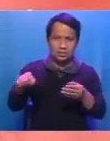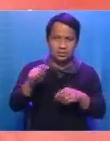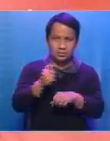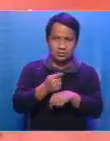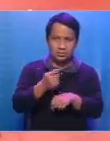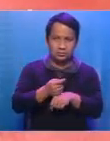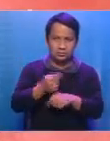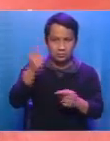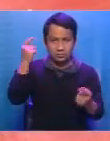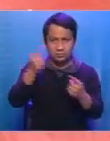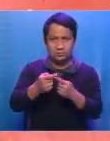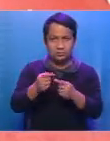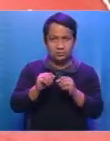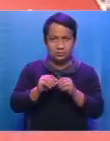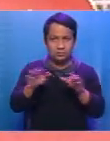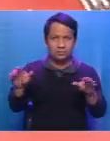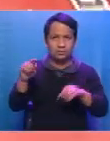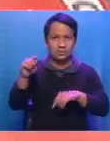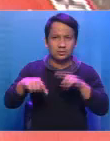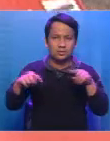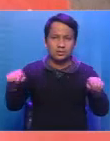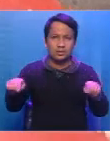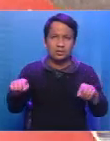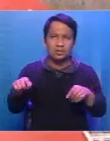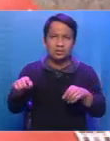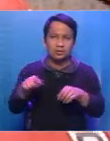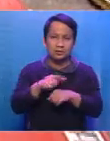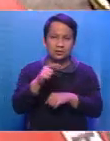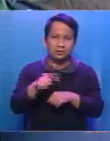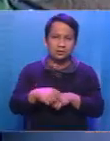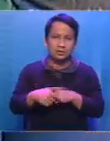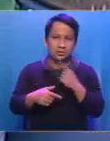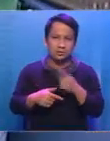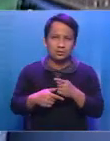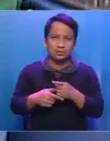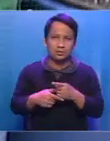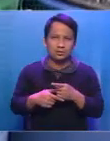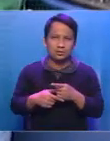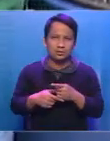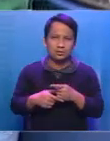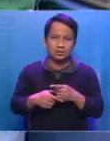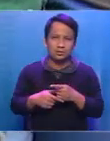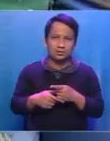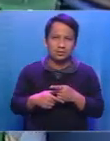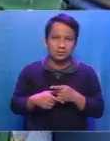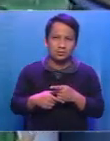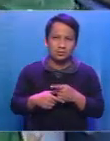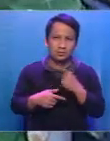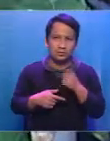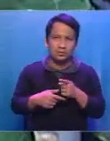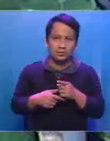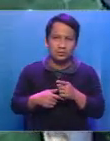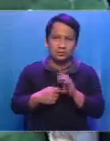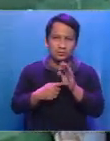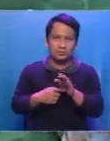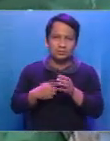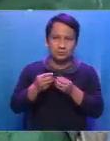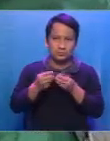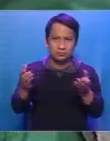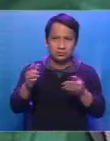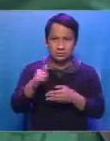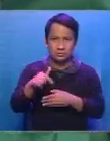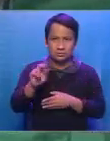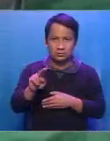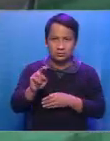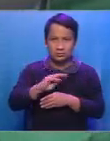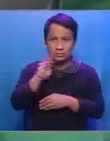Tondo at target pa itong palawigin sa iba pang lugar sa lungsod. Ganito nga yung itsura ng mga portable toilets na pinamamahagi ng LGU